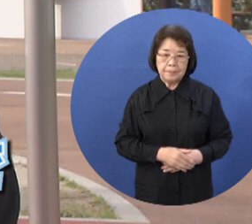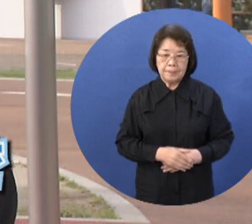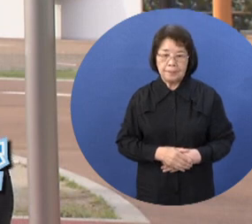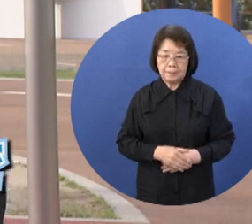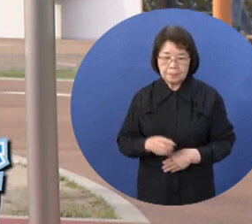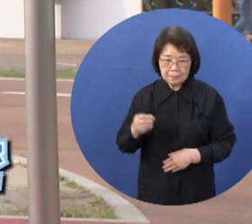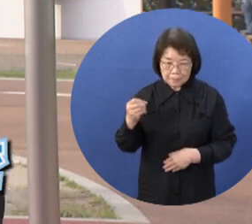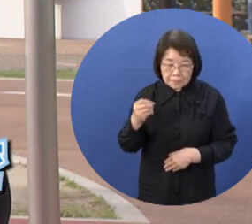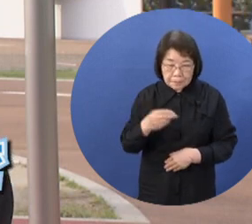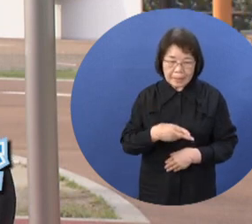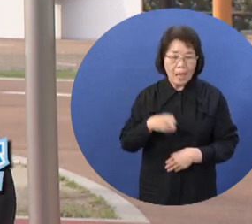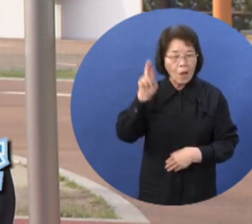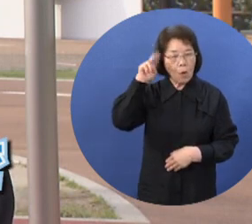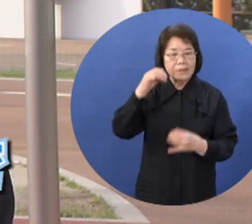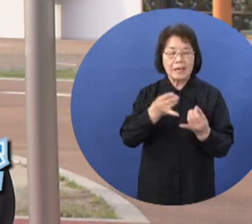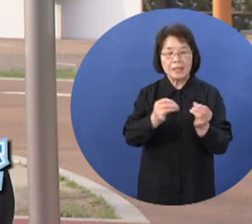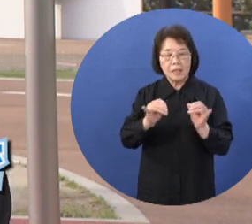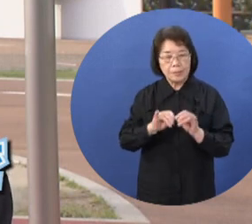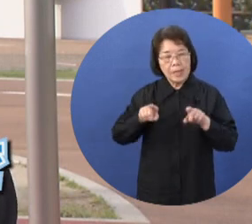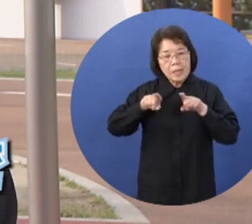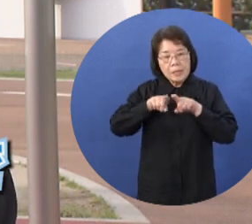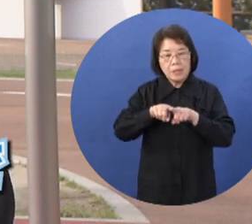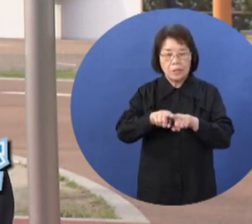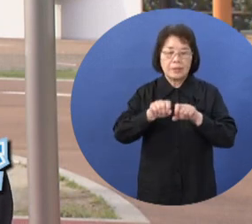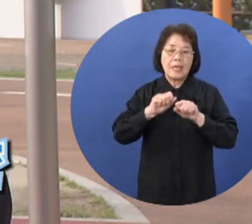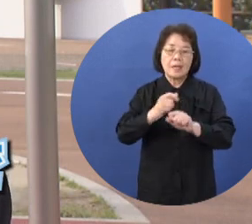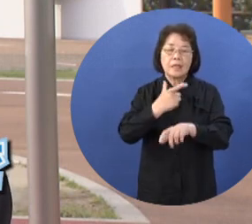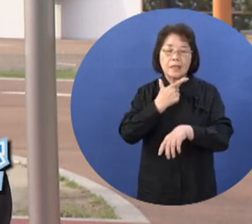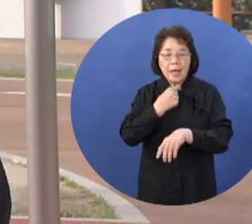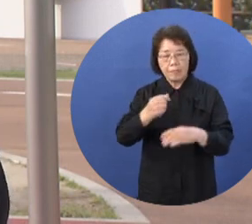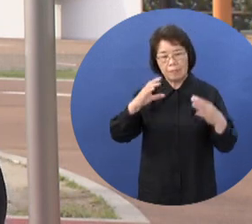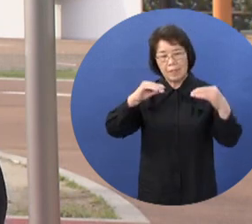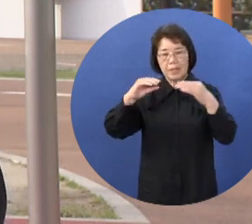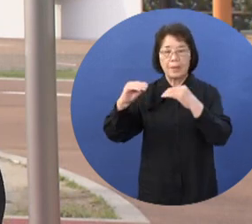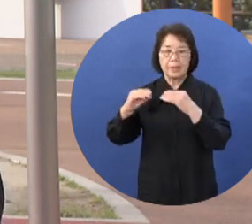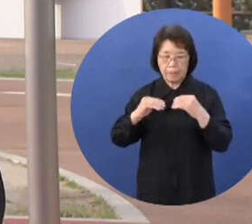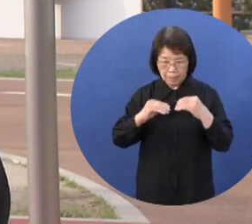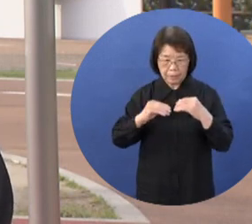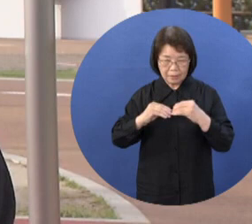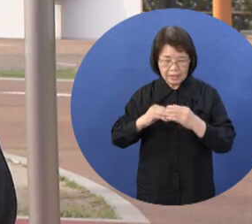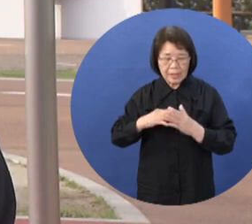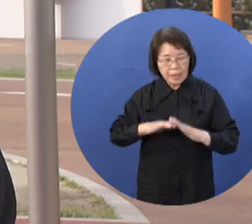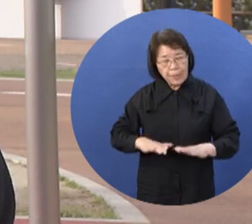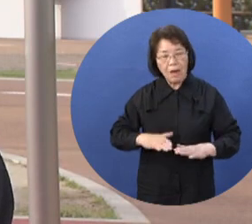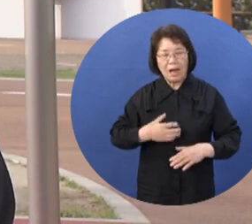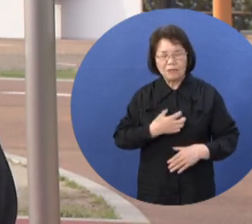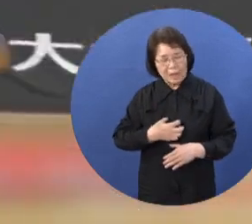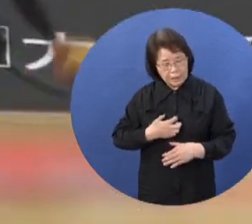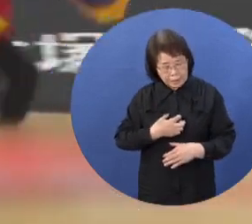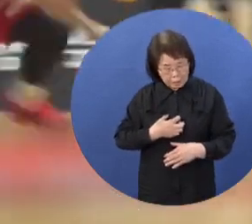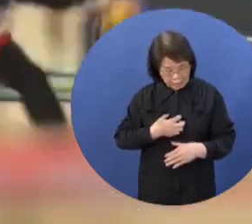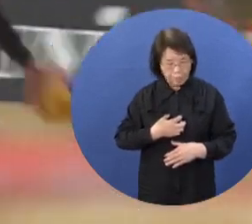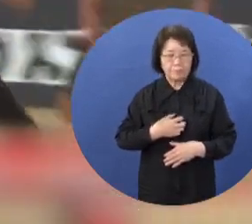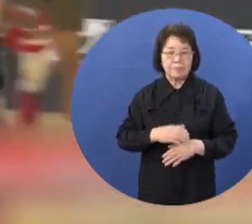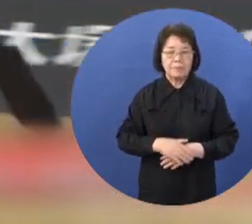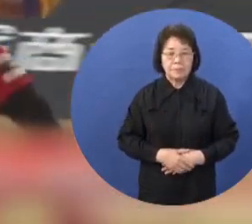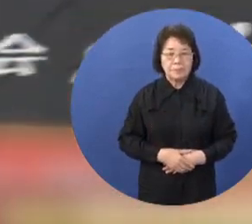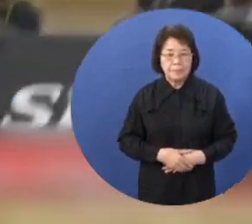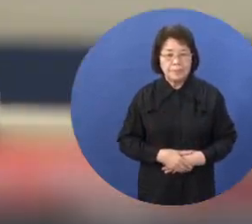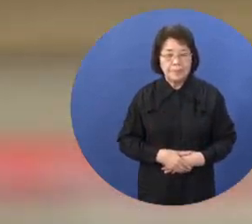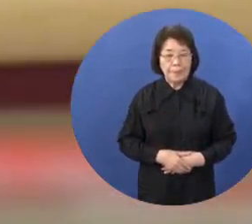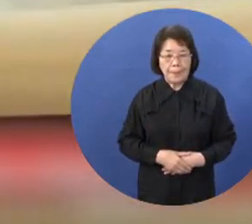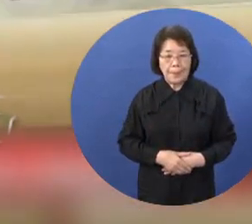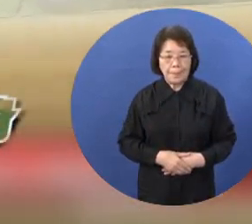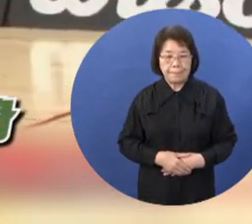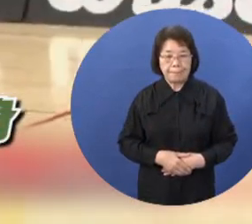次大阪ダイムで一緒にできたらいいなとは結構話したりするので、悔しいなっていう気持ちは聞きました。 藤